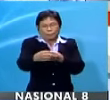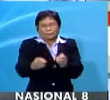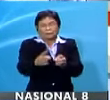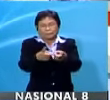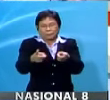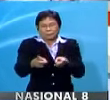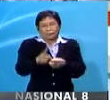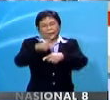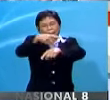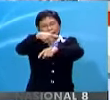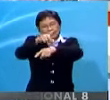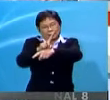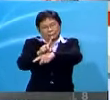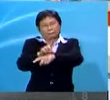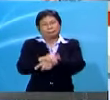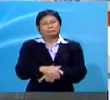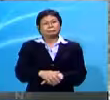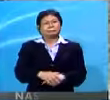P